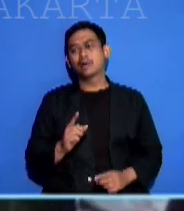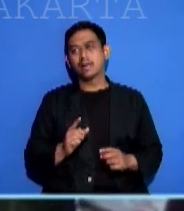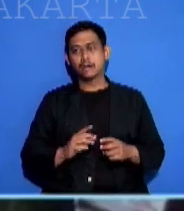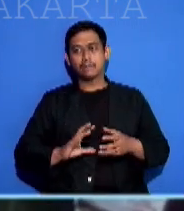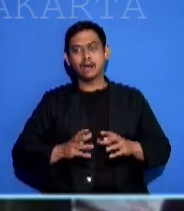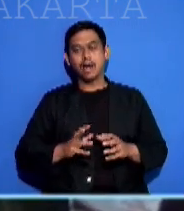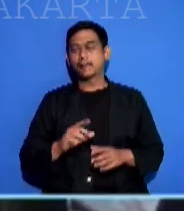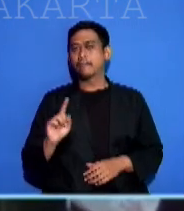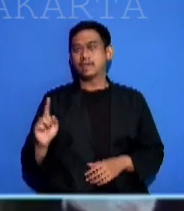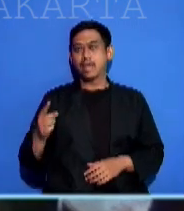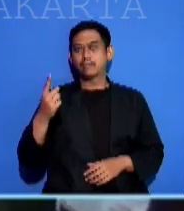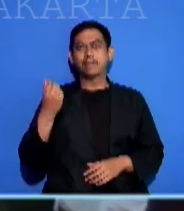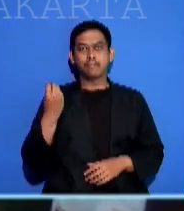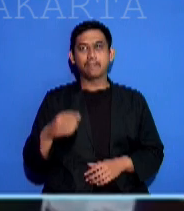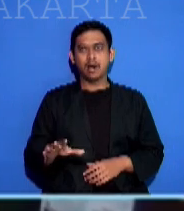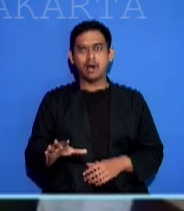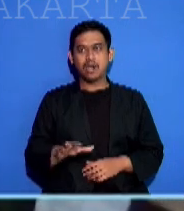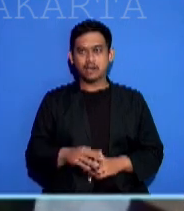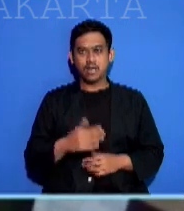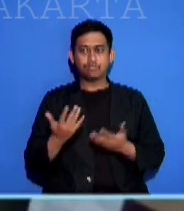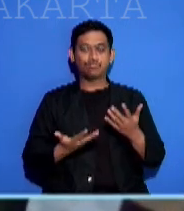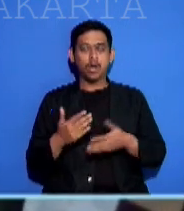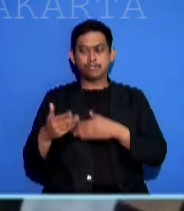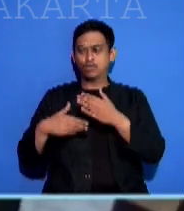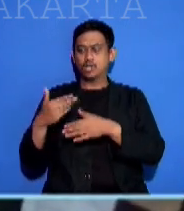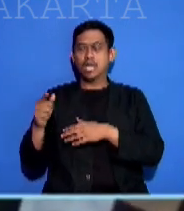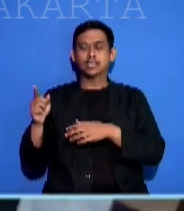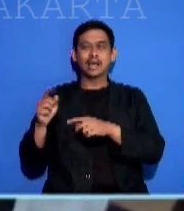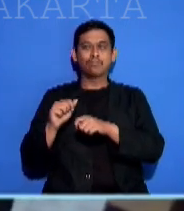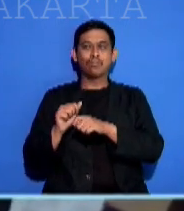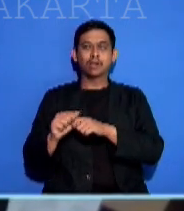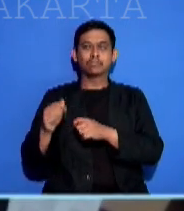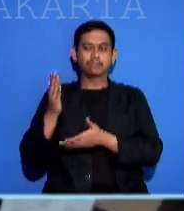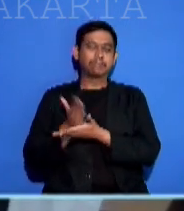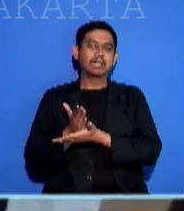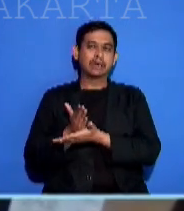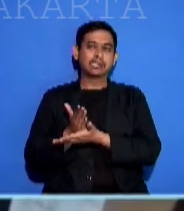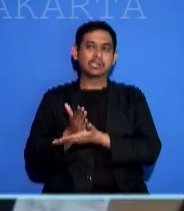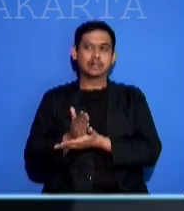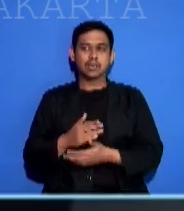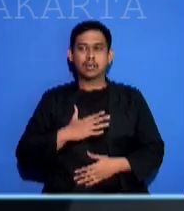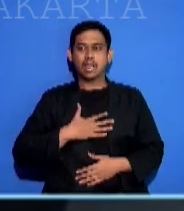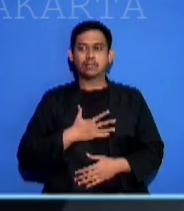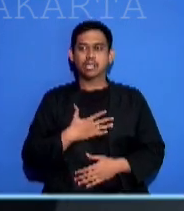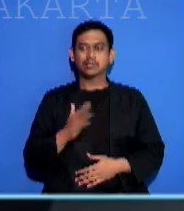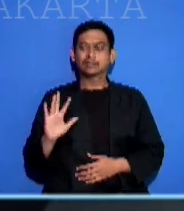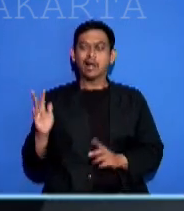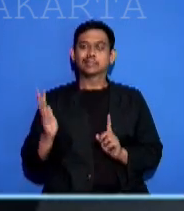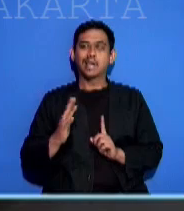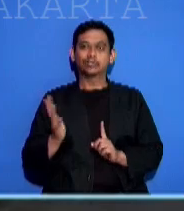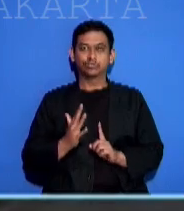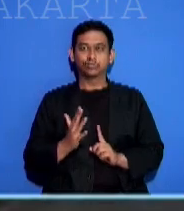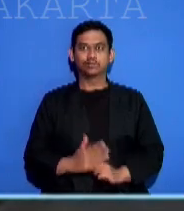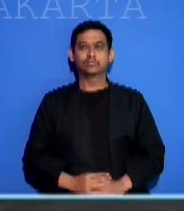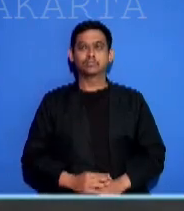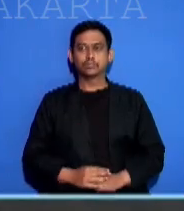larang mungkin dikurangi takut gakak laku leikin dikurangi kemunginan kelangkaan tahu dan tempe